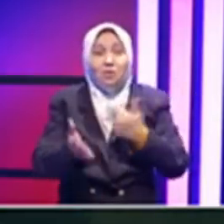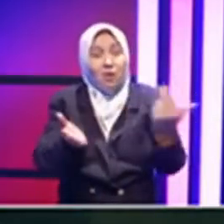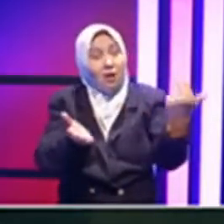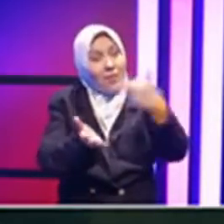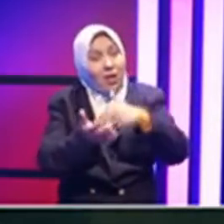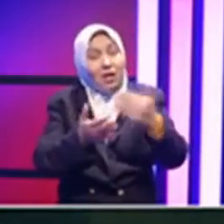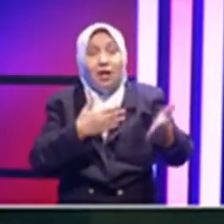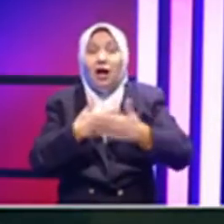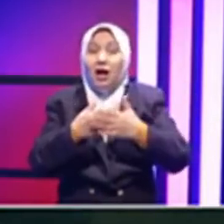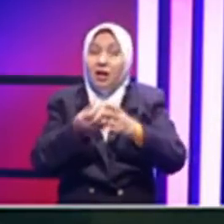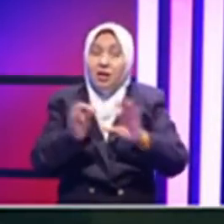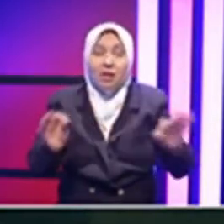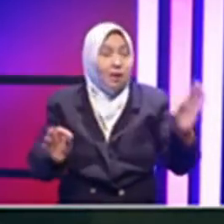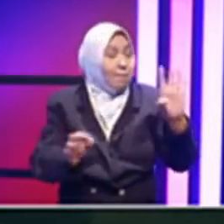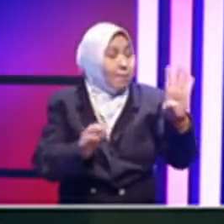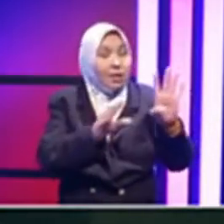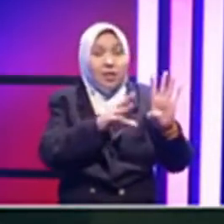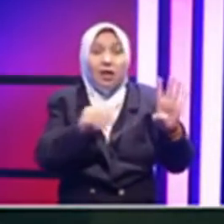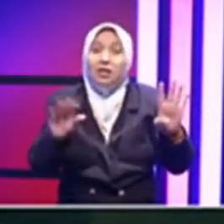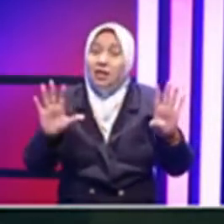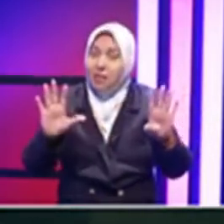ayat yang ke-4 dan ayat yang ke-5.